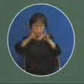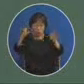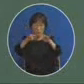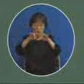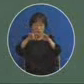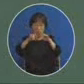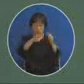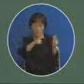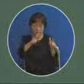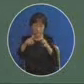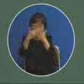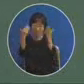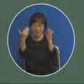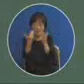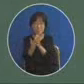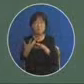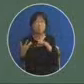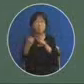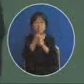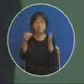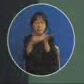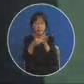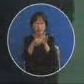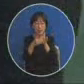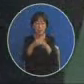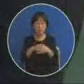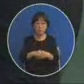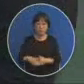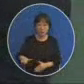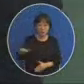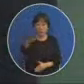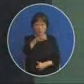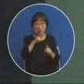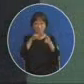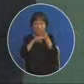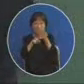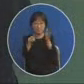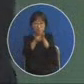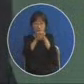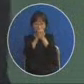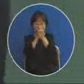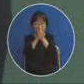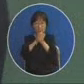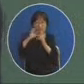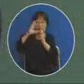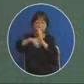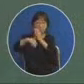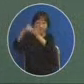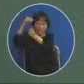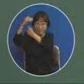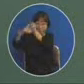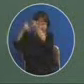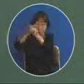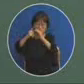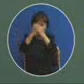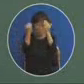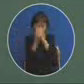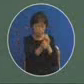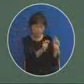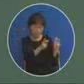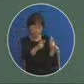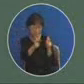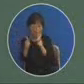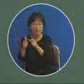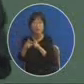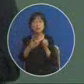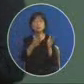언약을 진짜 붙잡는 순간 그거 가지고 계속 기도하시면 하나님은 이걸 준비하시는 겁니다. The moment you truly hold on to the covenant, as you continue to pray for that